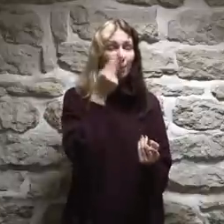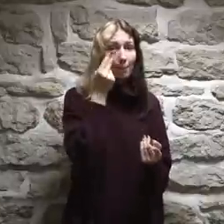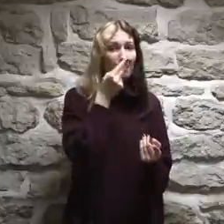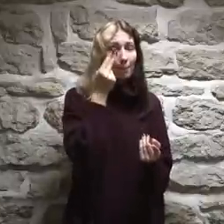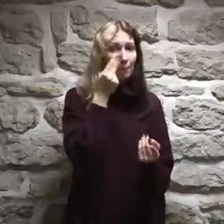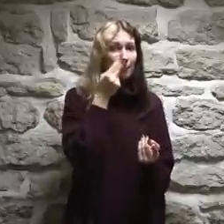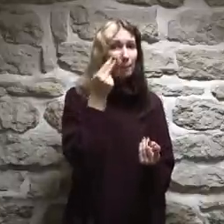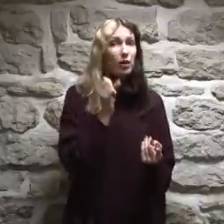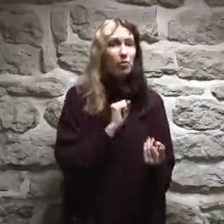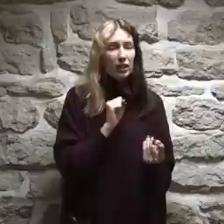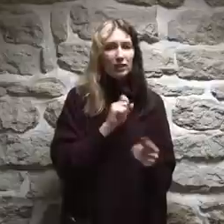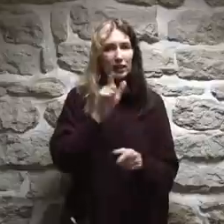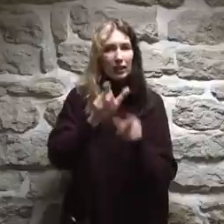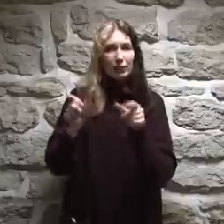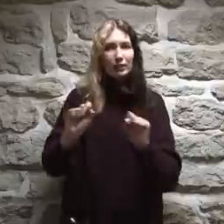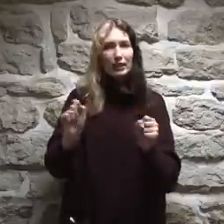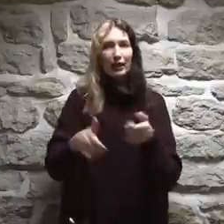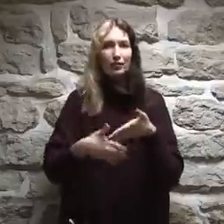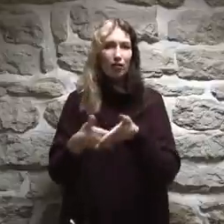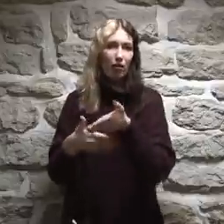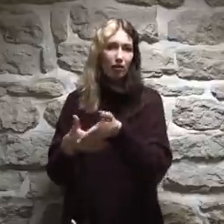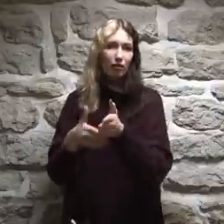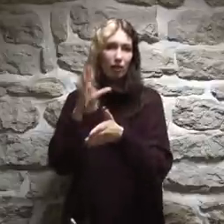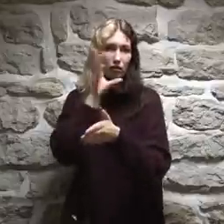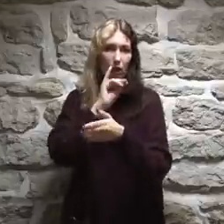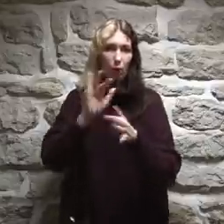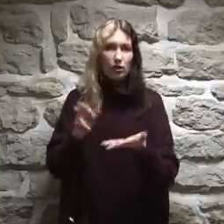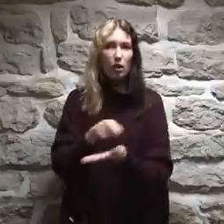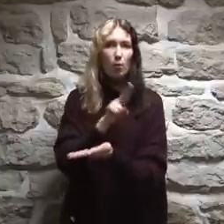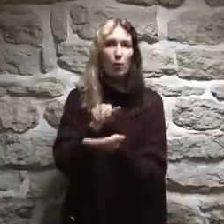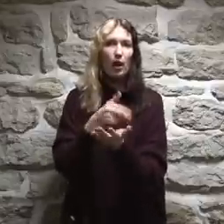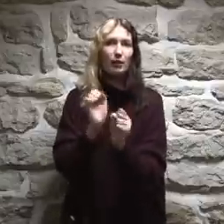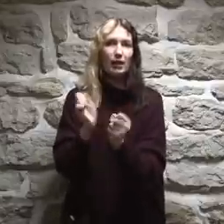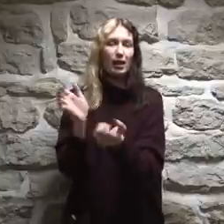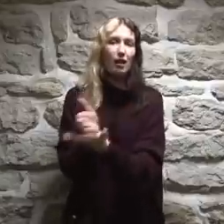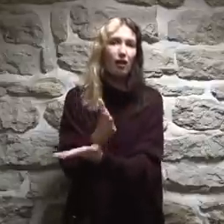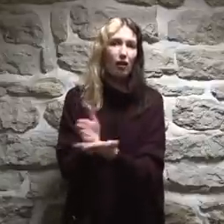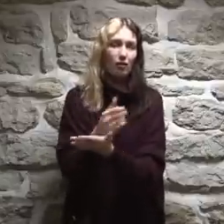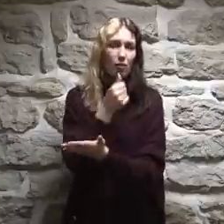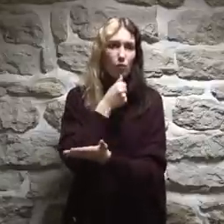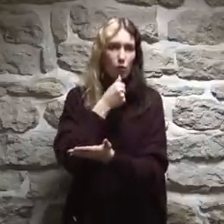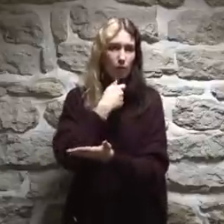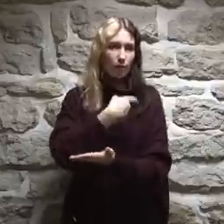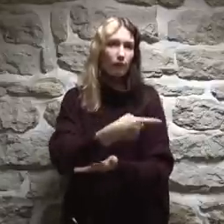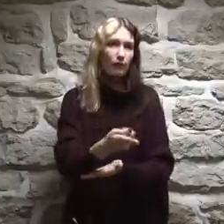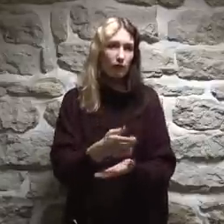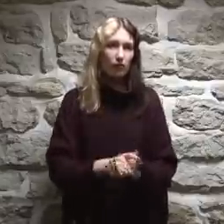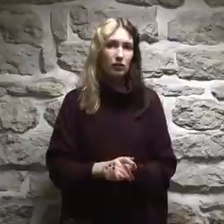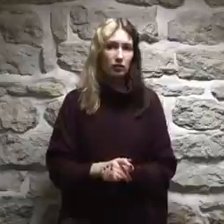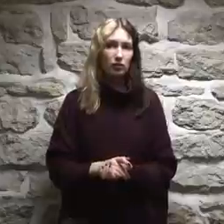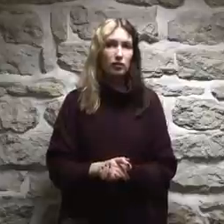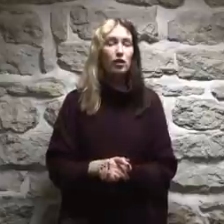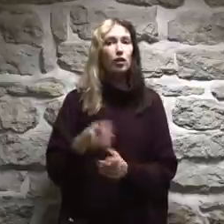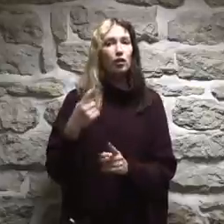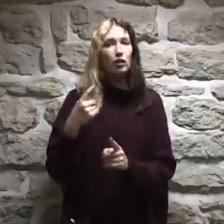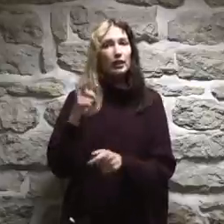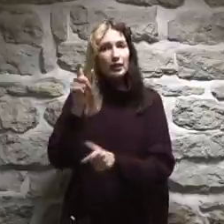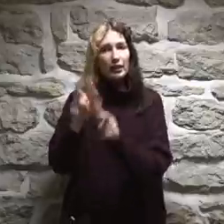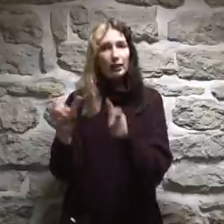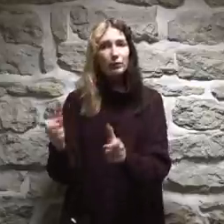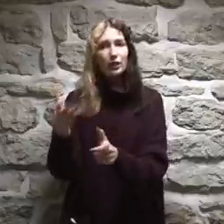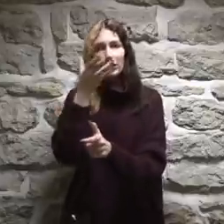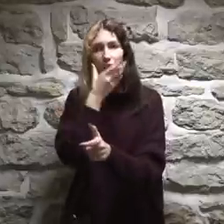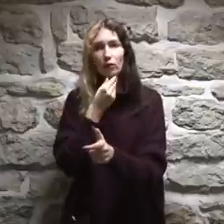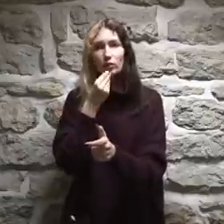suunatud selleks, et inimesi kiiresti aidata, et seda probleemi kiiresti lahendada ja inimesed oma pensionid